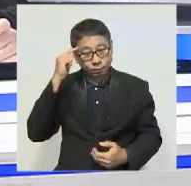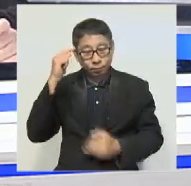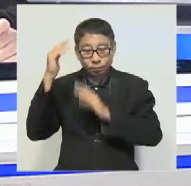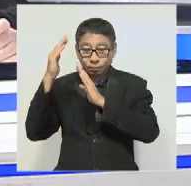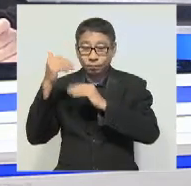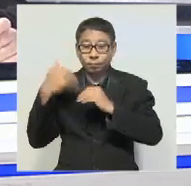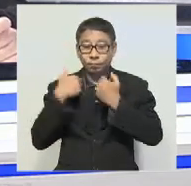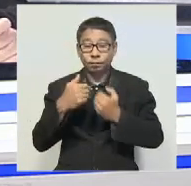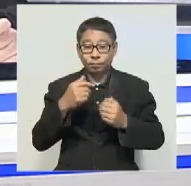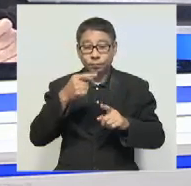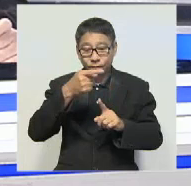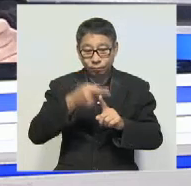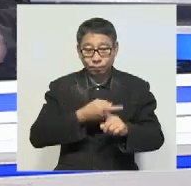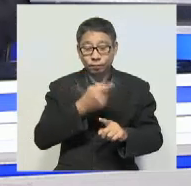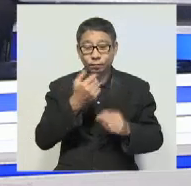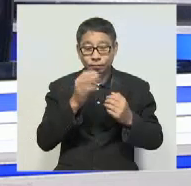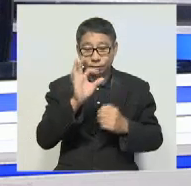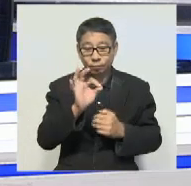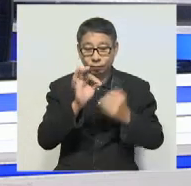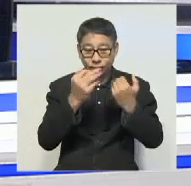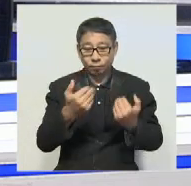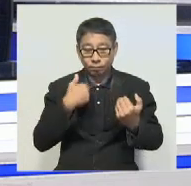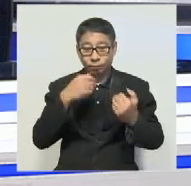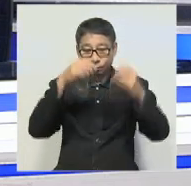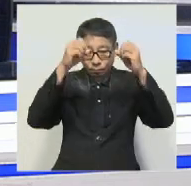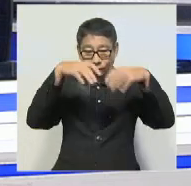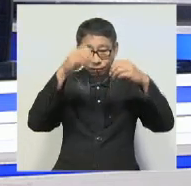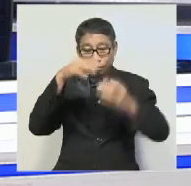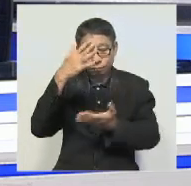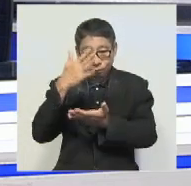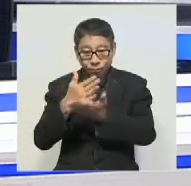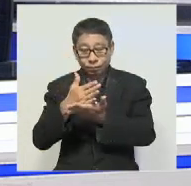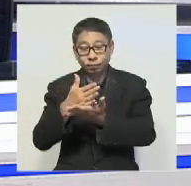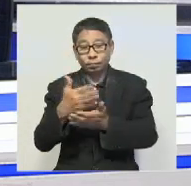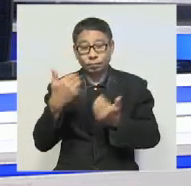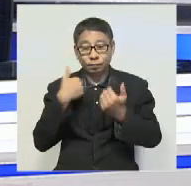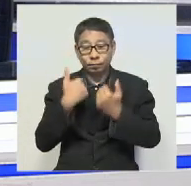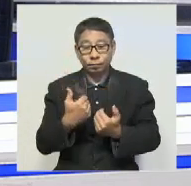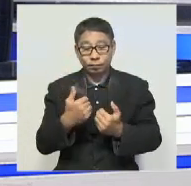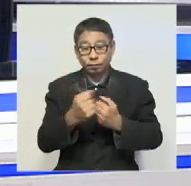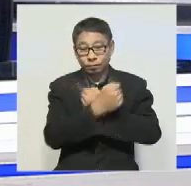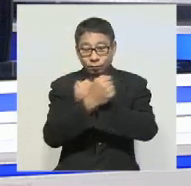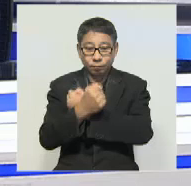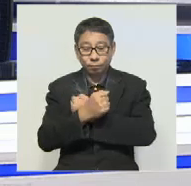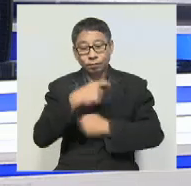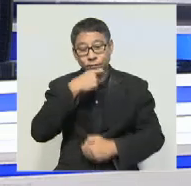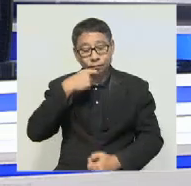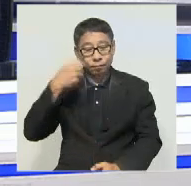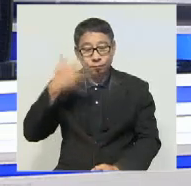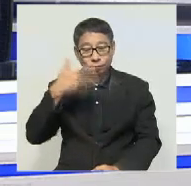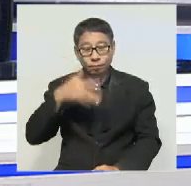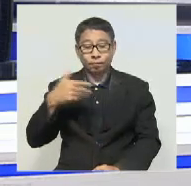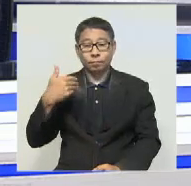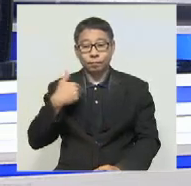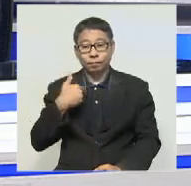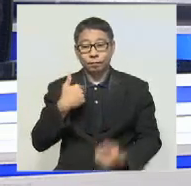การณ์กันว่าหลังจากกลางเดือนนี้เป็นต้นไปแล้วเนี่ยอาจจะมีฝนทิ้งช่วงนะคะก็เลยต้องมาเตรียมรับมือกับภาวะภัยแล้งที่